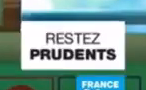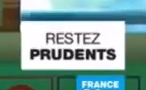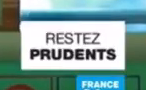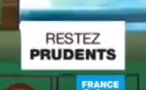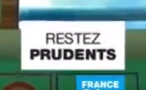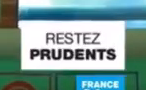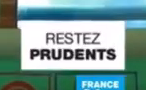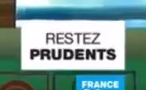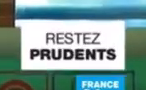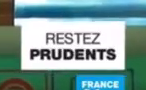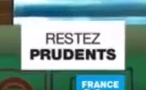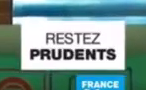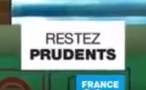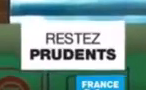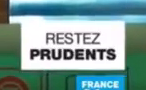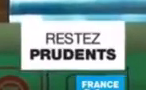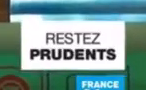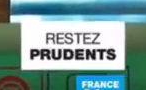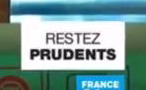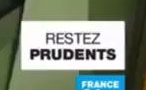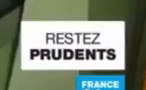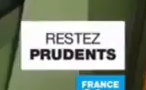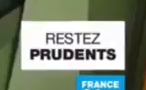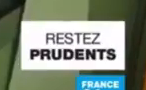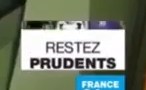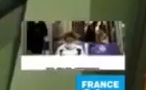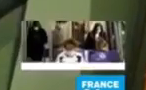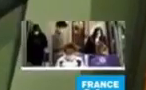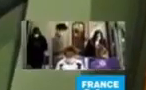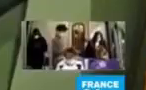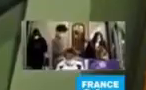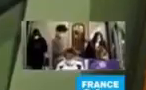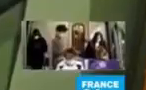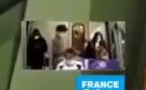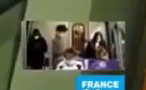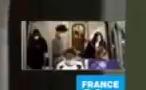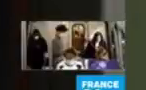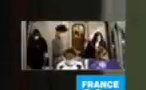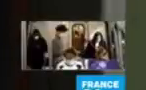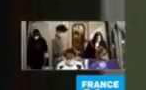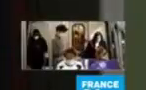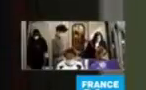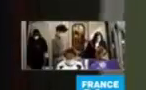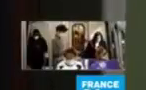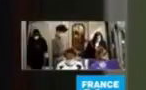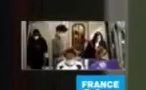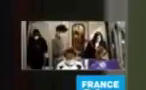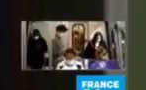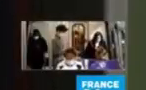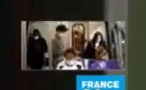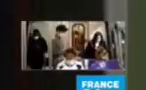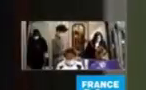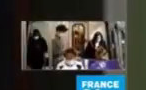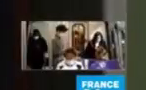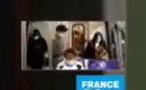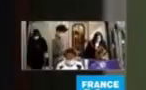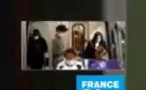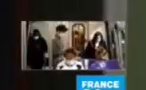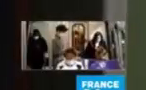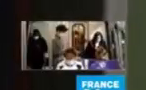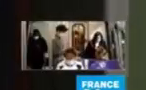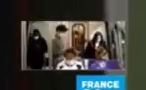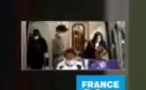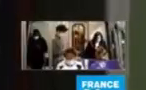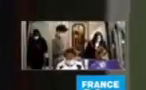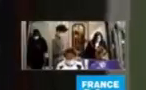Kawasaki, décrit pour la première fois au Japon en 1967, se présente comme une altération générale de l'état de santé de